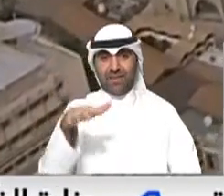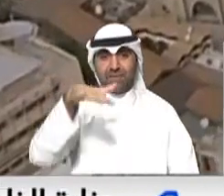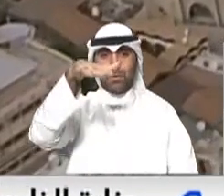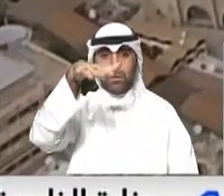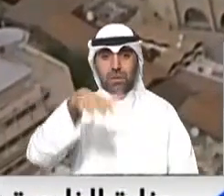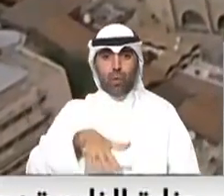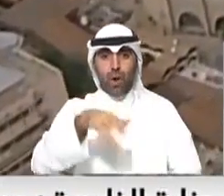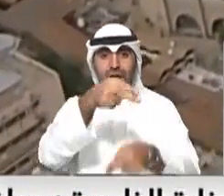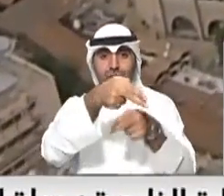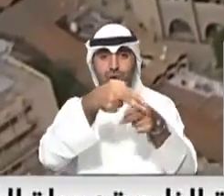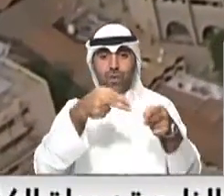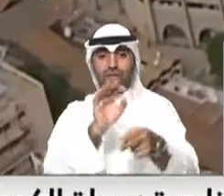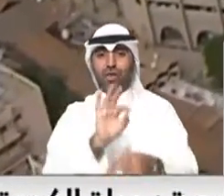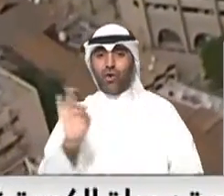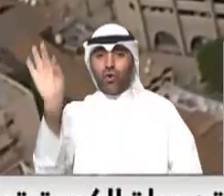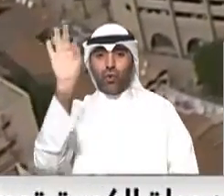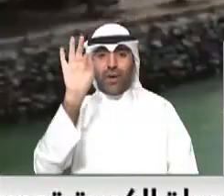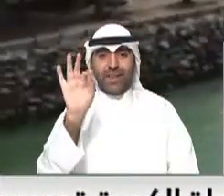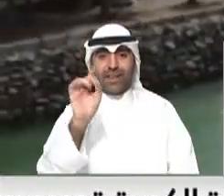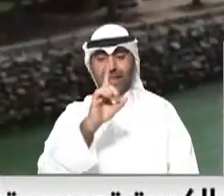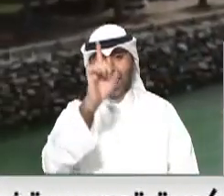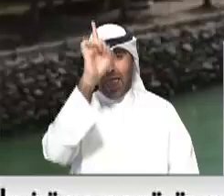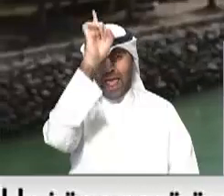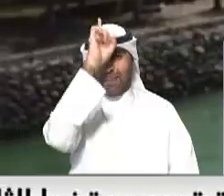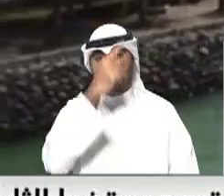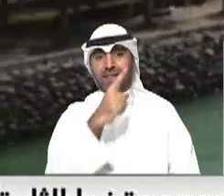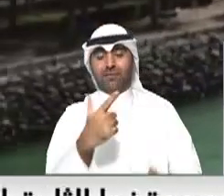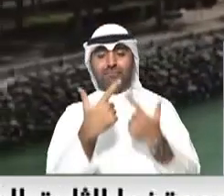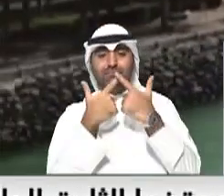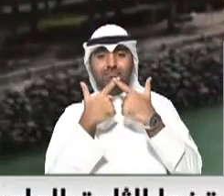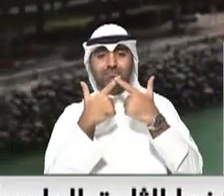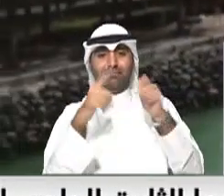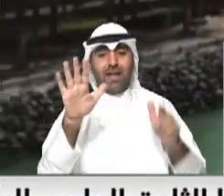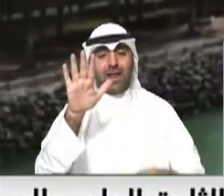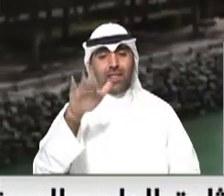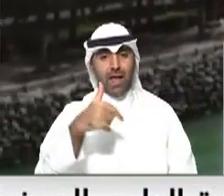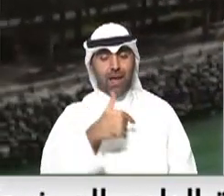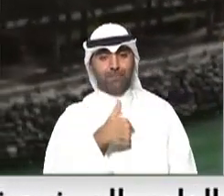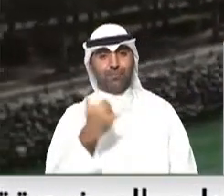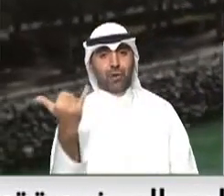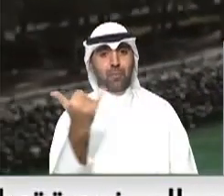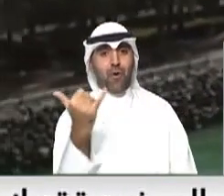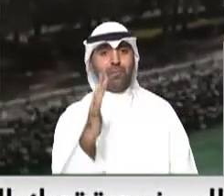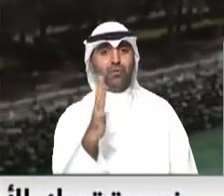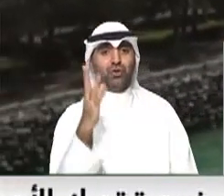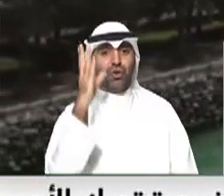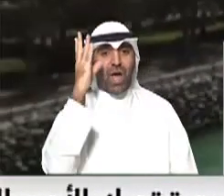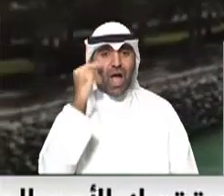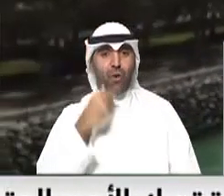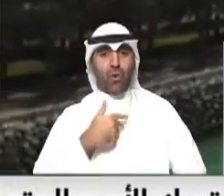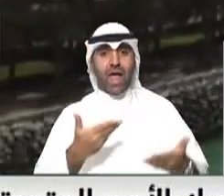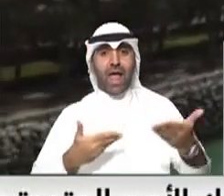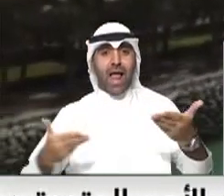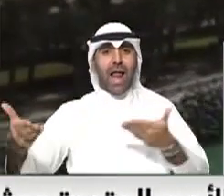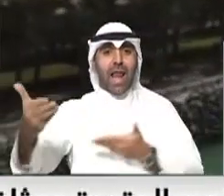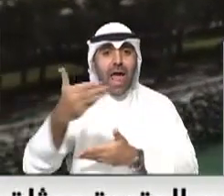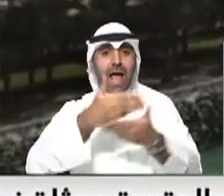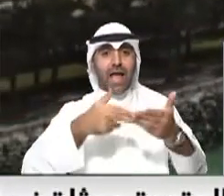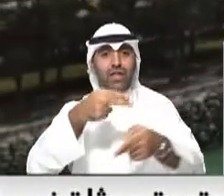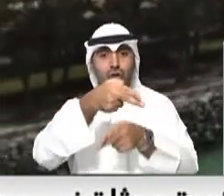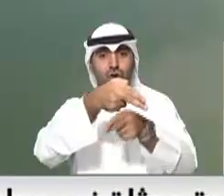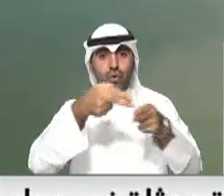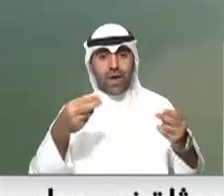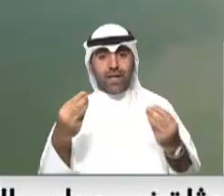امس اهميه توسيع نطاق علاقات التعاون في مجال الطاقه بين الكويت والمانيا بشكل يخدم من مصالح المتبادله